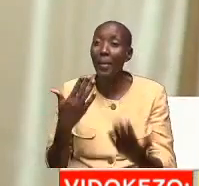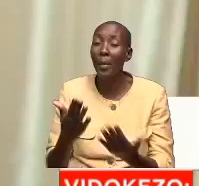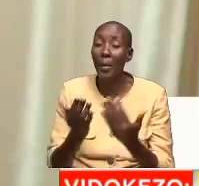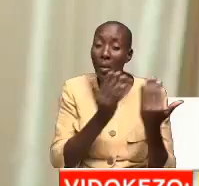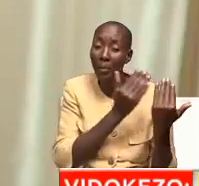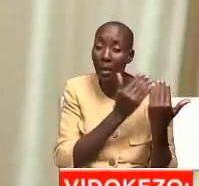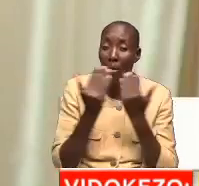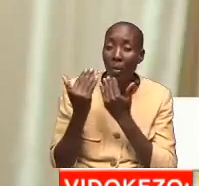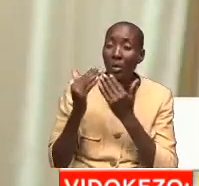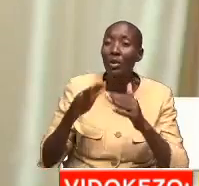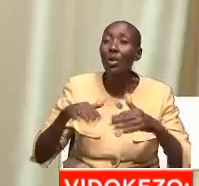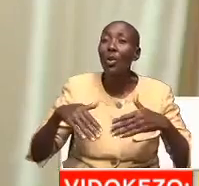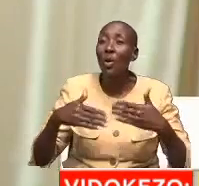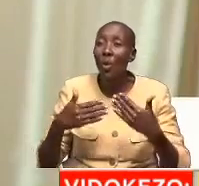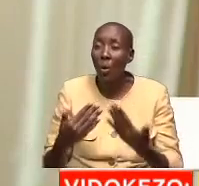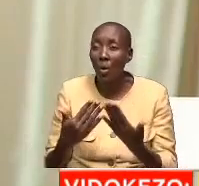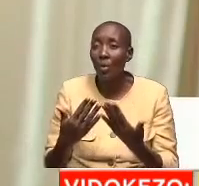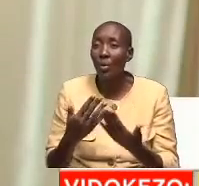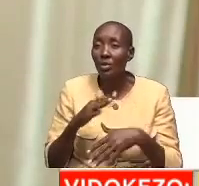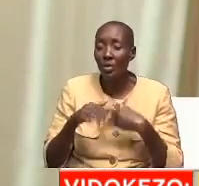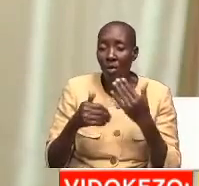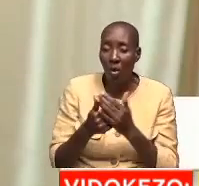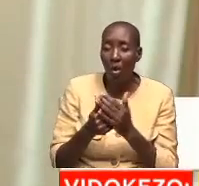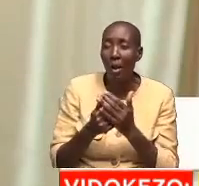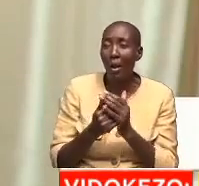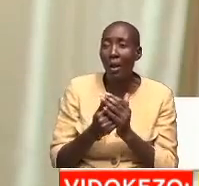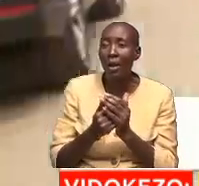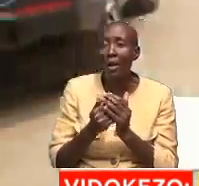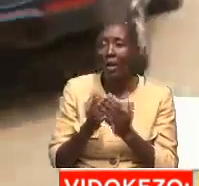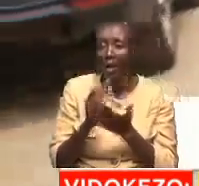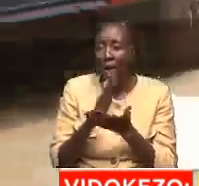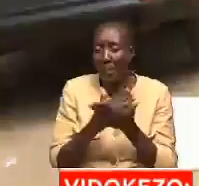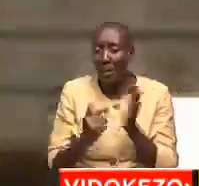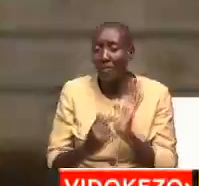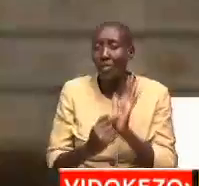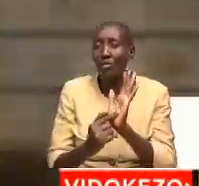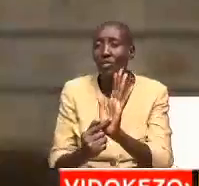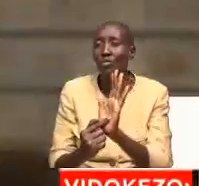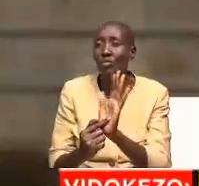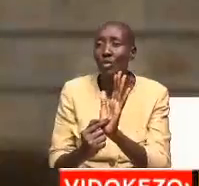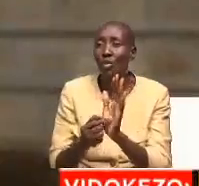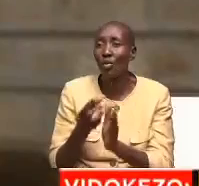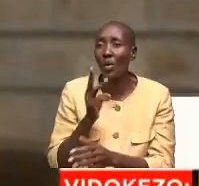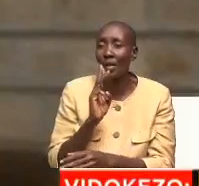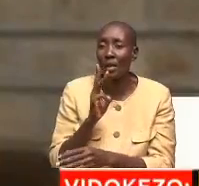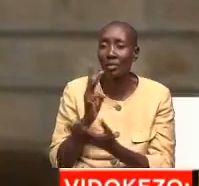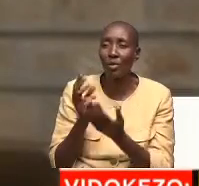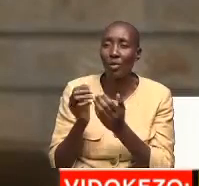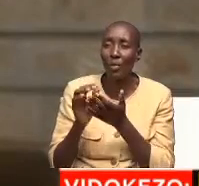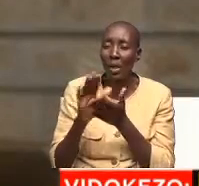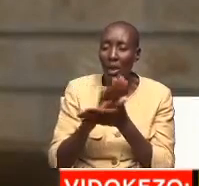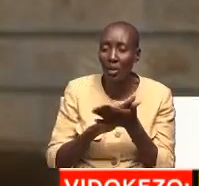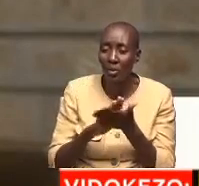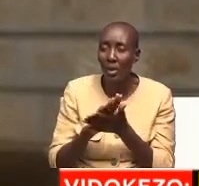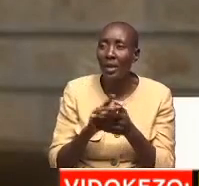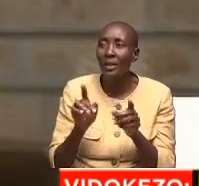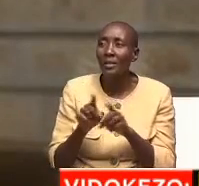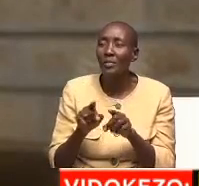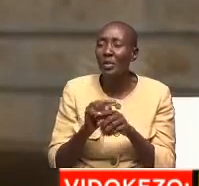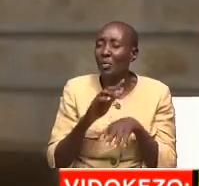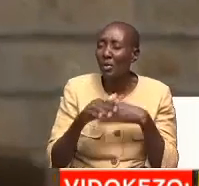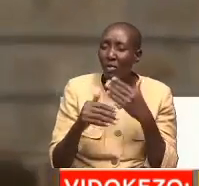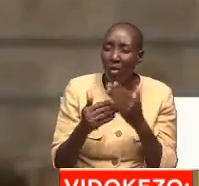or be able to wash any visible areas with soap and water. Ni mikakati inayozidi kumbatiwa na washikadau kwenye sekta ya